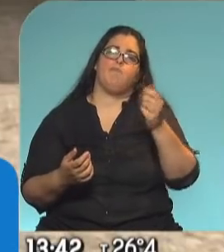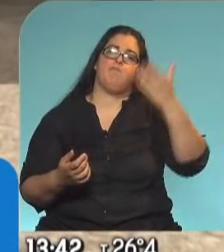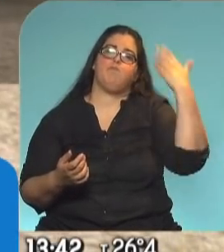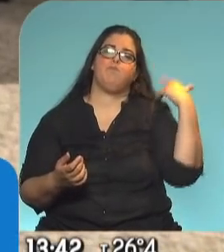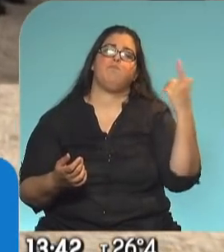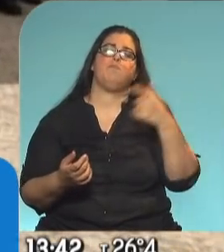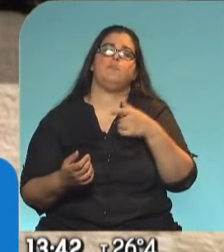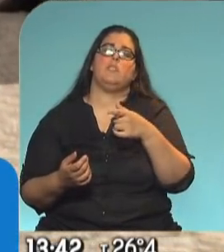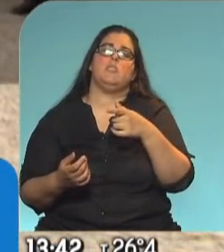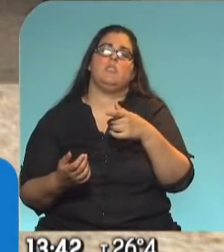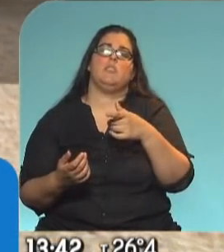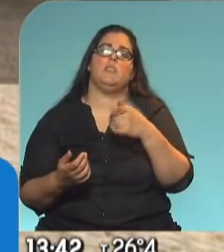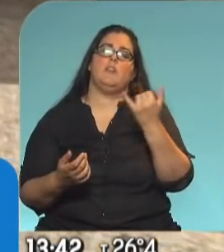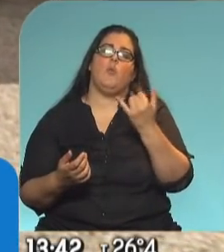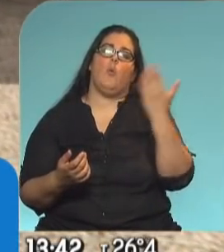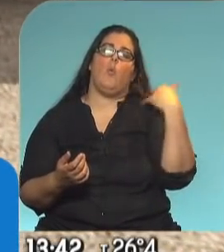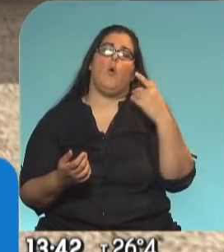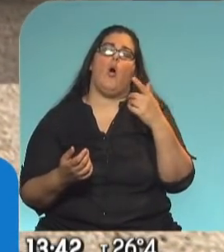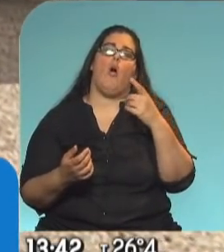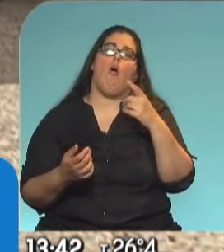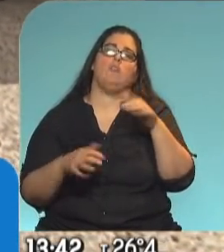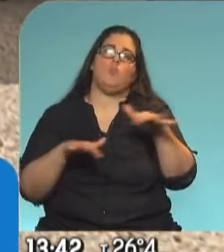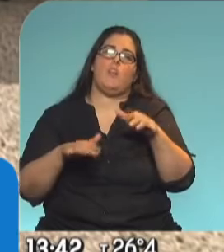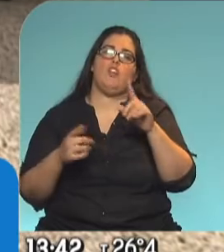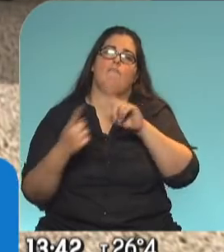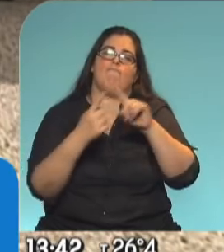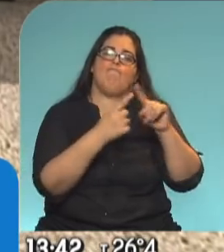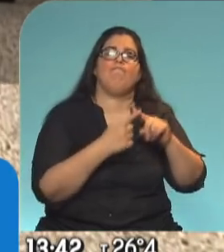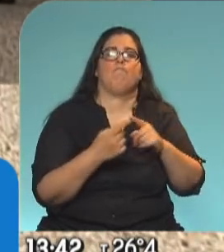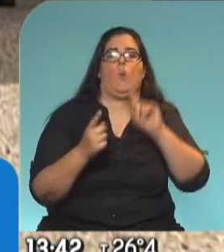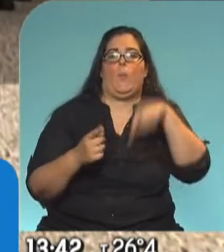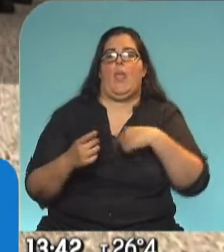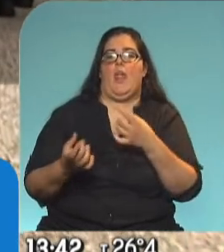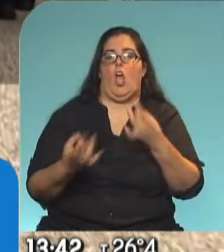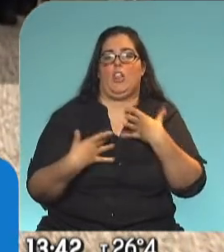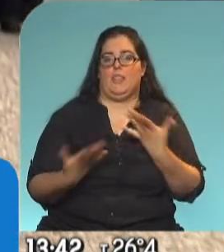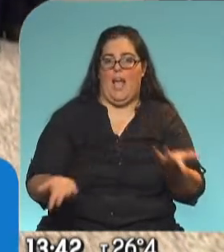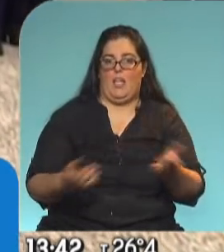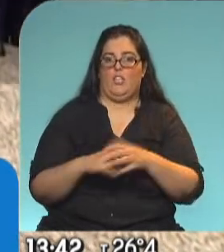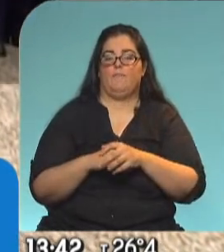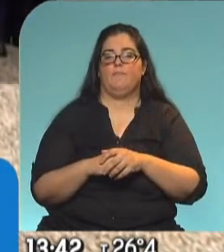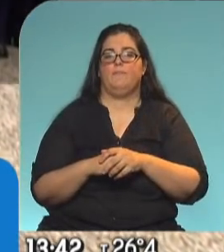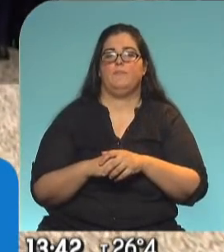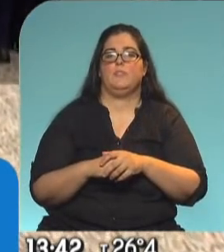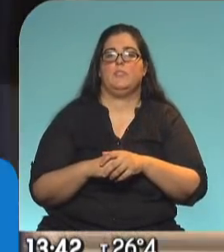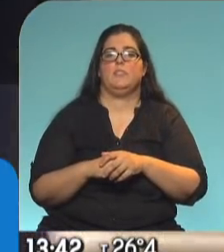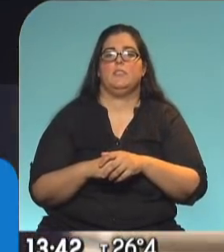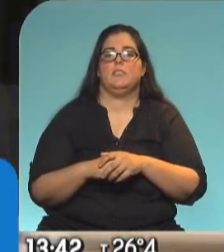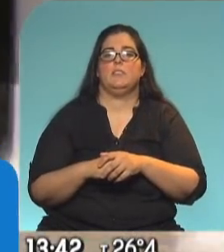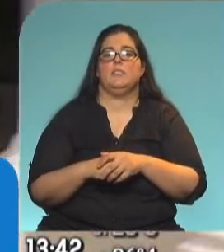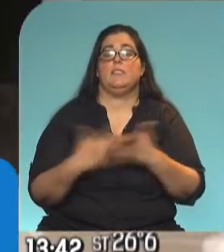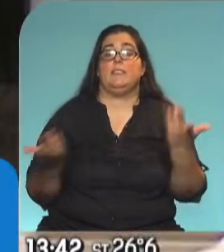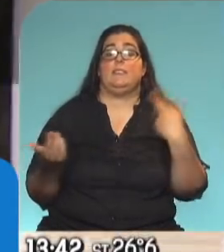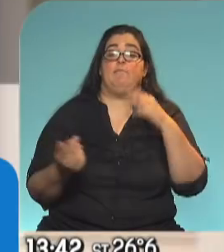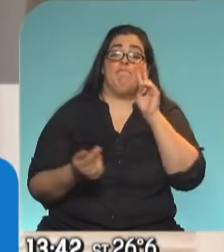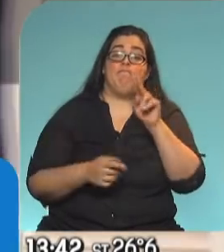difficile de savoir comment il s'est contaminé. Mais en tout cas, ce qui est sûr, c'est que des occasions de se contaminer, il en avait certainement malgré tout. Et je crois que cette enquête, évidemment, compte